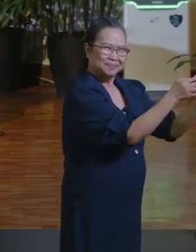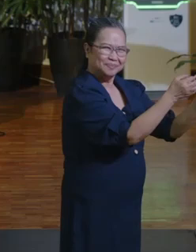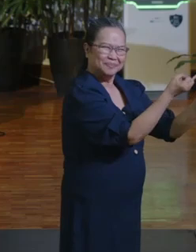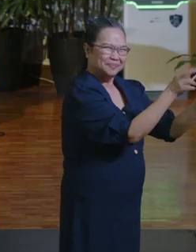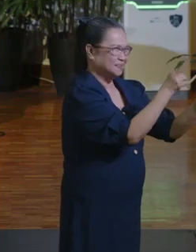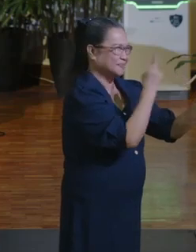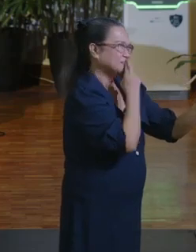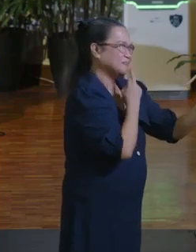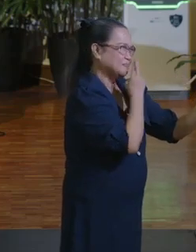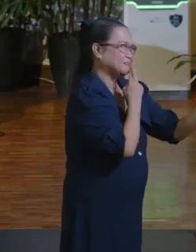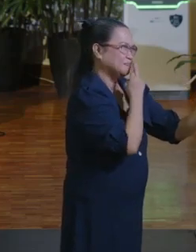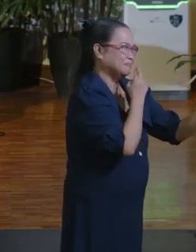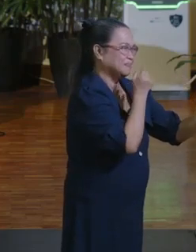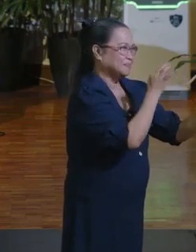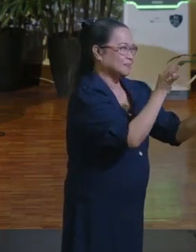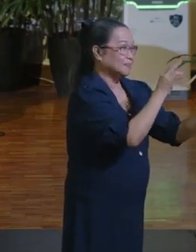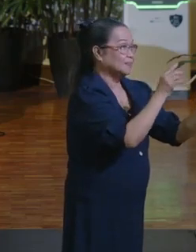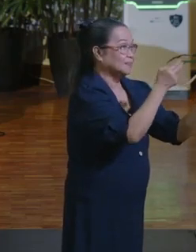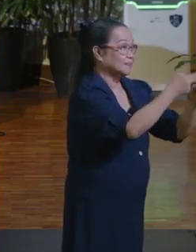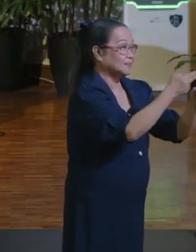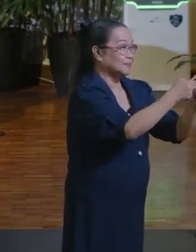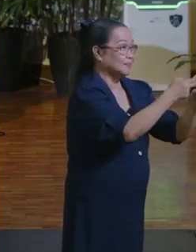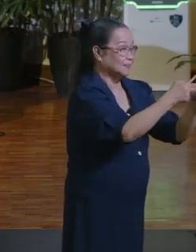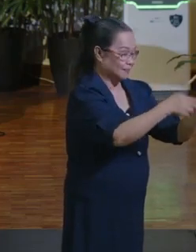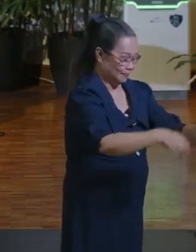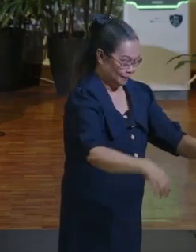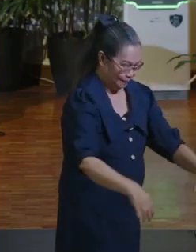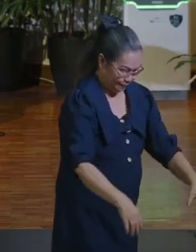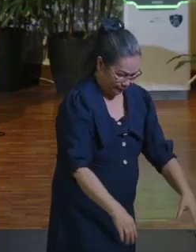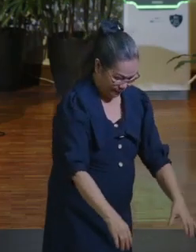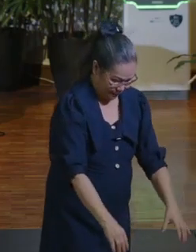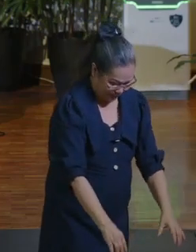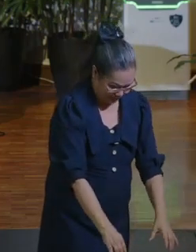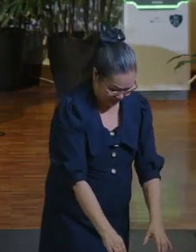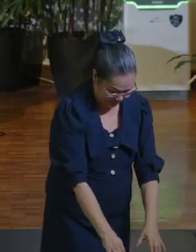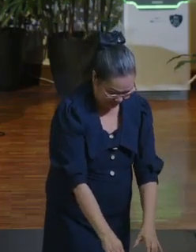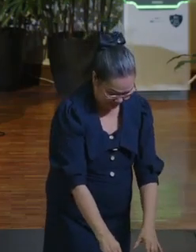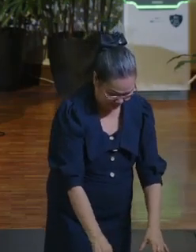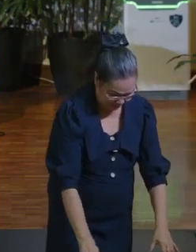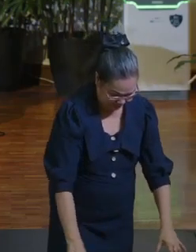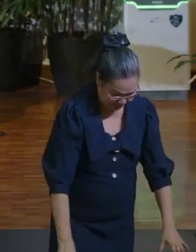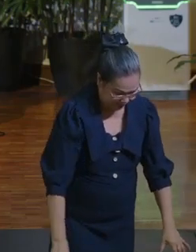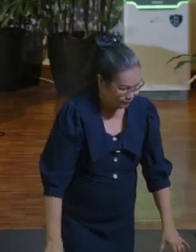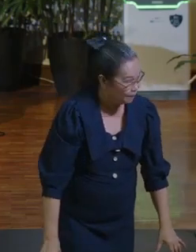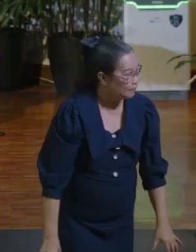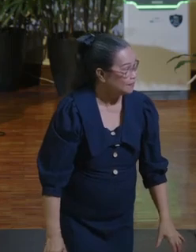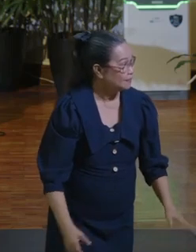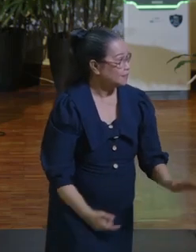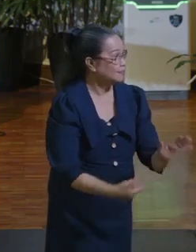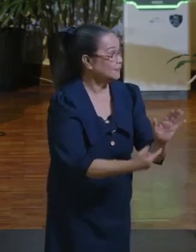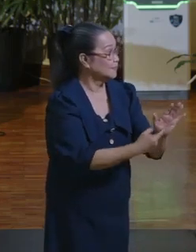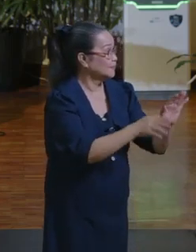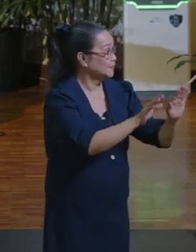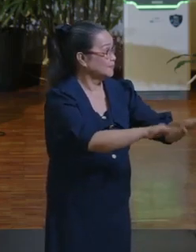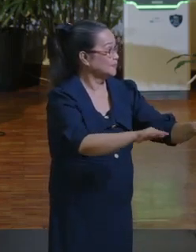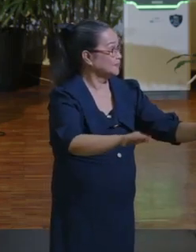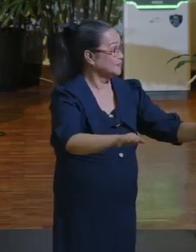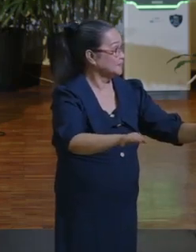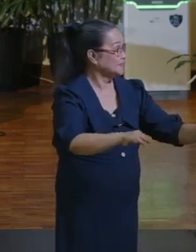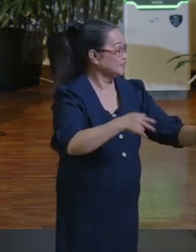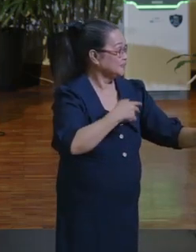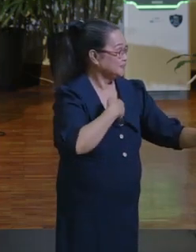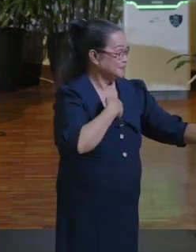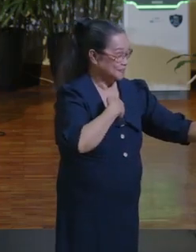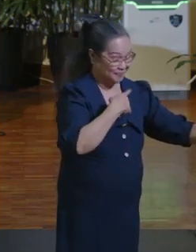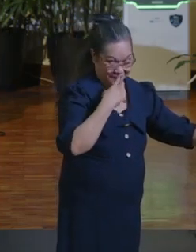burda. Ang tawag po nila doon, the toga praetexia. Yung po ang suot ng mga bata under the guardianship